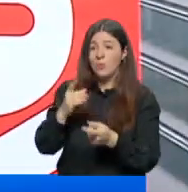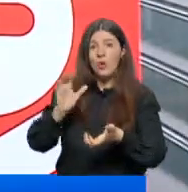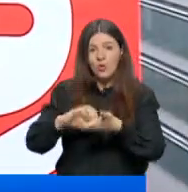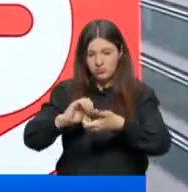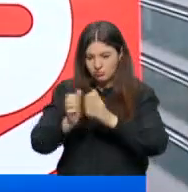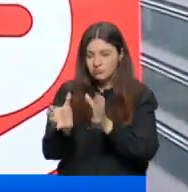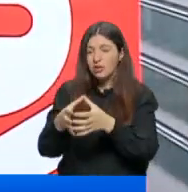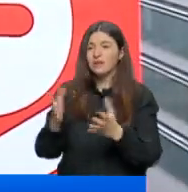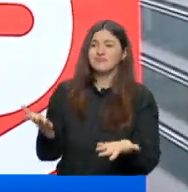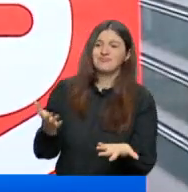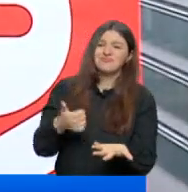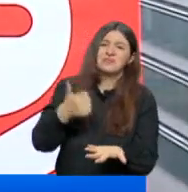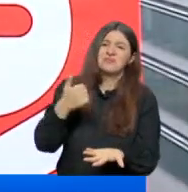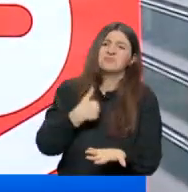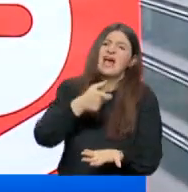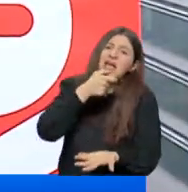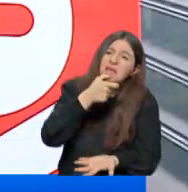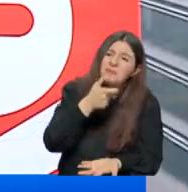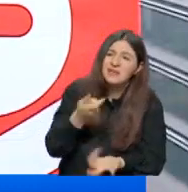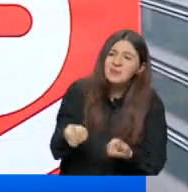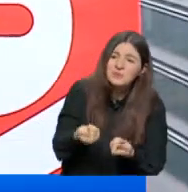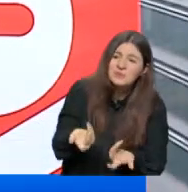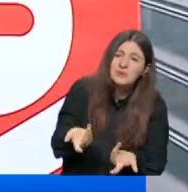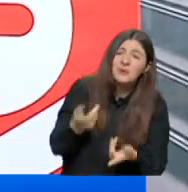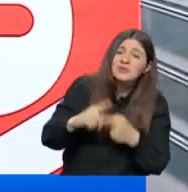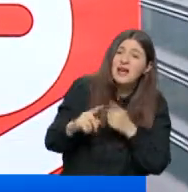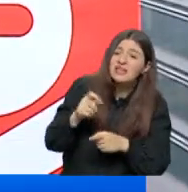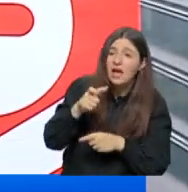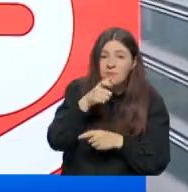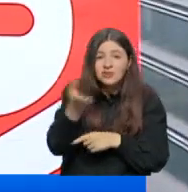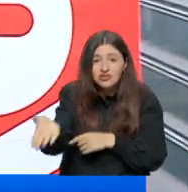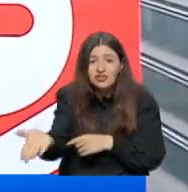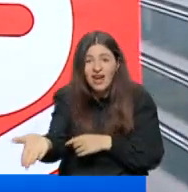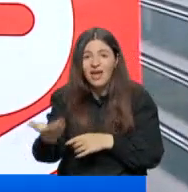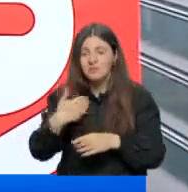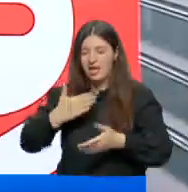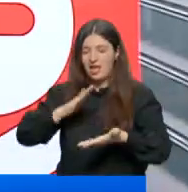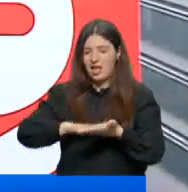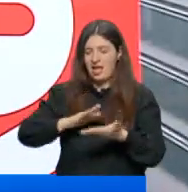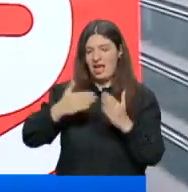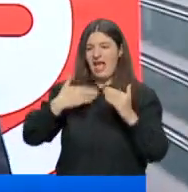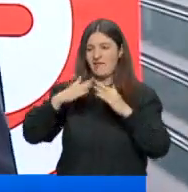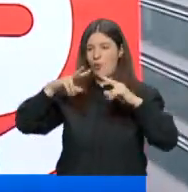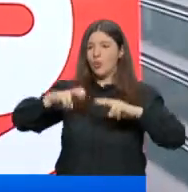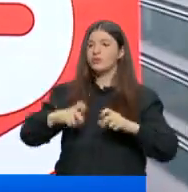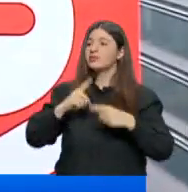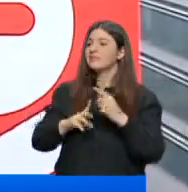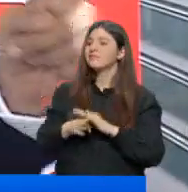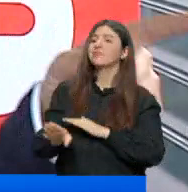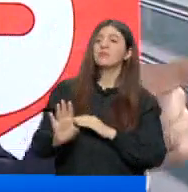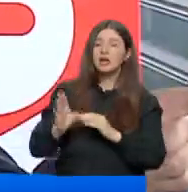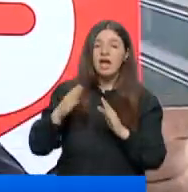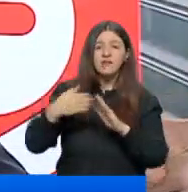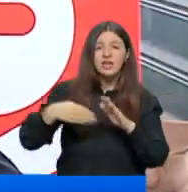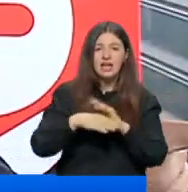Örgütlenin derim. Ya başkan biz ekmeğimizin derdindeyiz. Siyaset ekmek işte. Yani biz evimizde oturup siyasete bulaşmadığımız zaman evimize